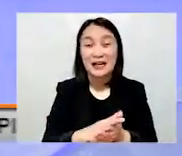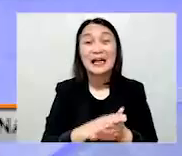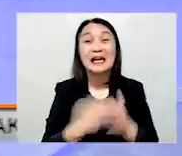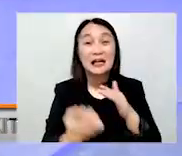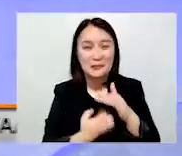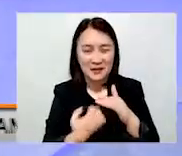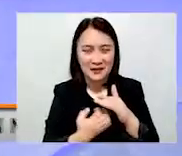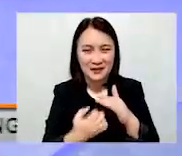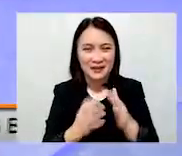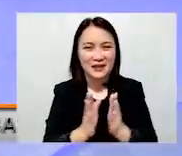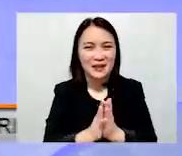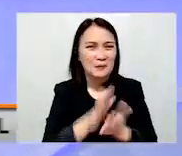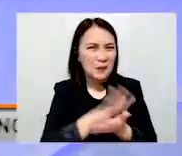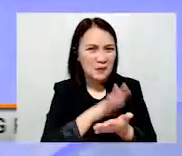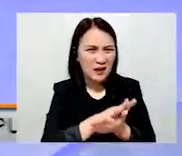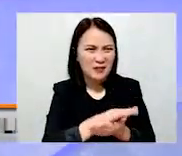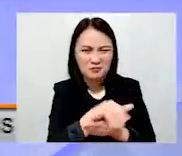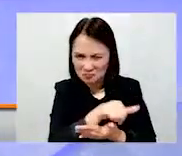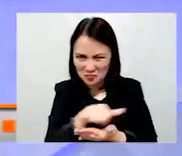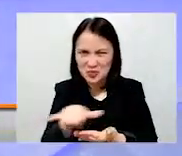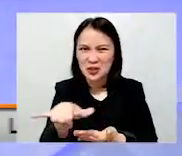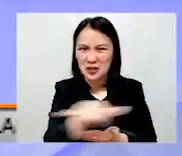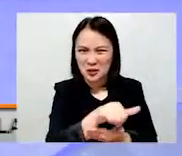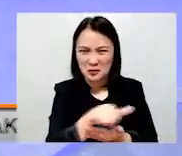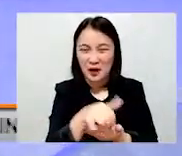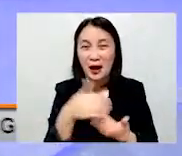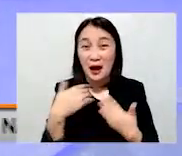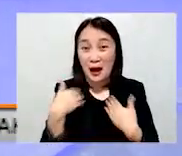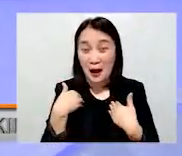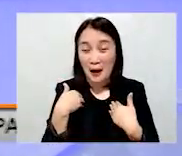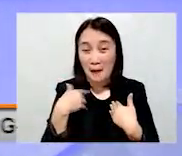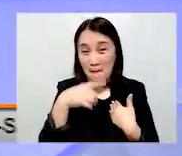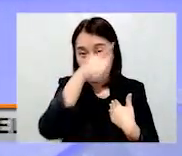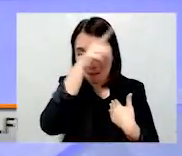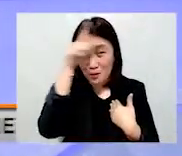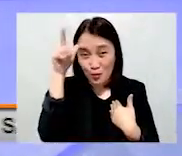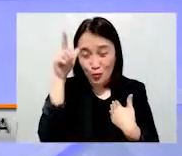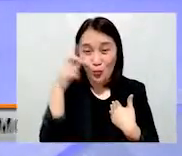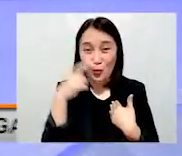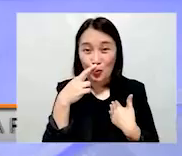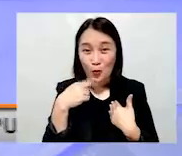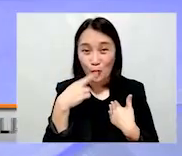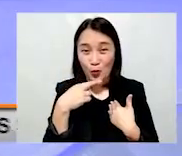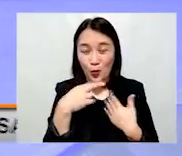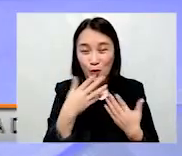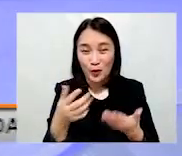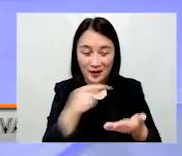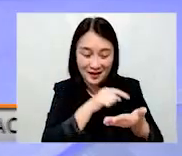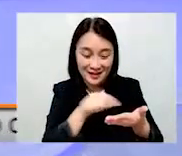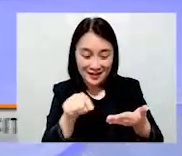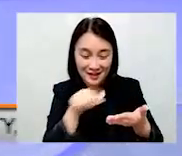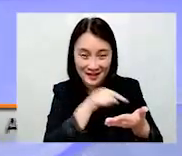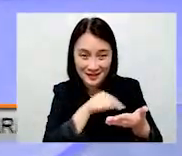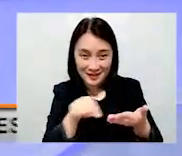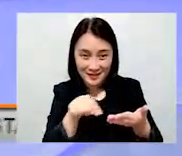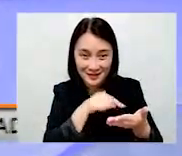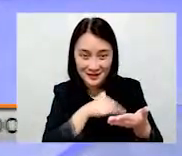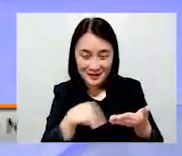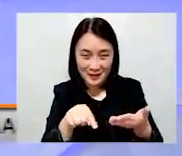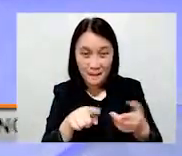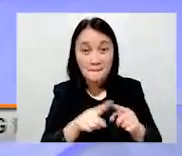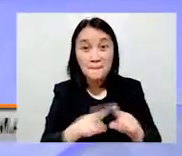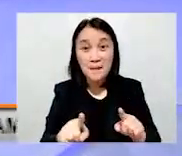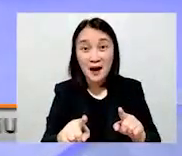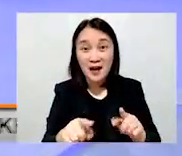mga papel nila, pare-pareha lang namang may asul at pulang mga linya katulad po nito. Yun nga lang, yung sa grade 1,